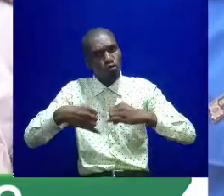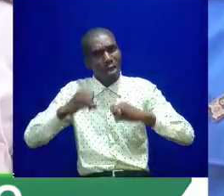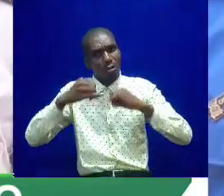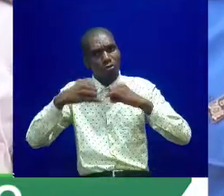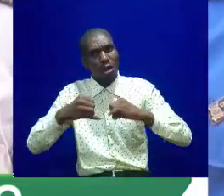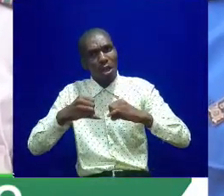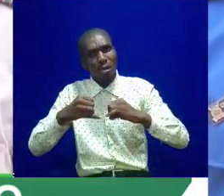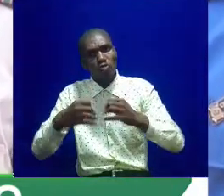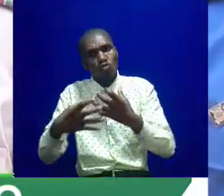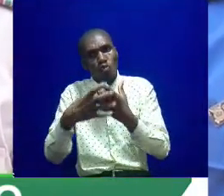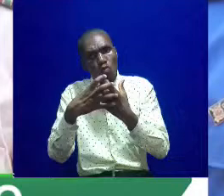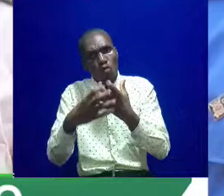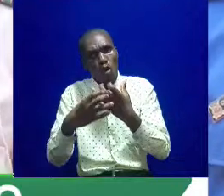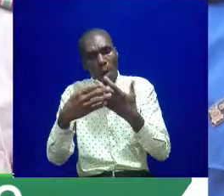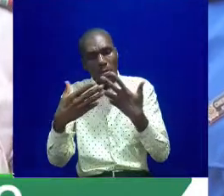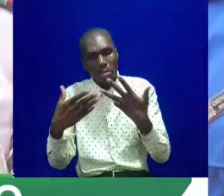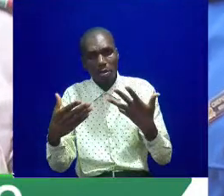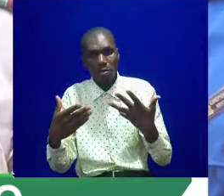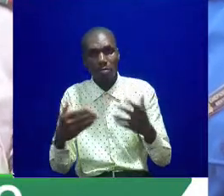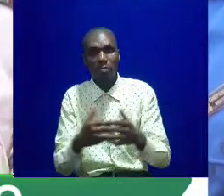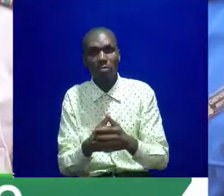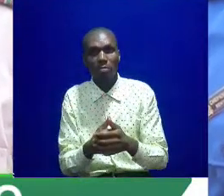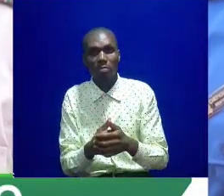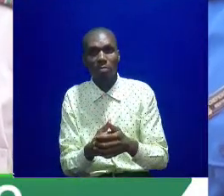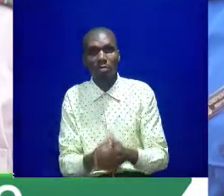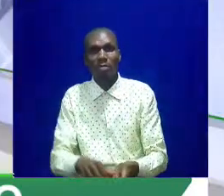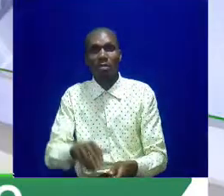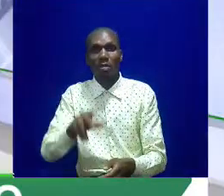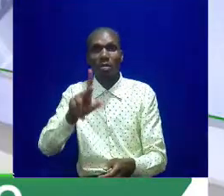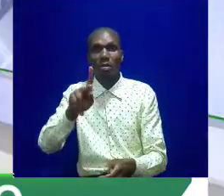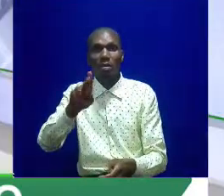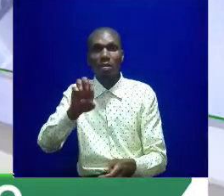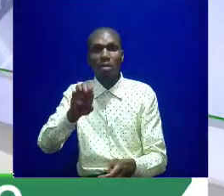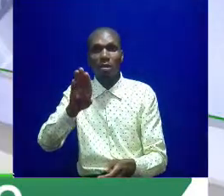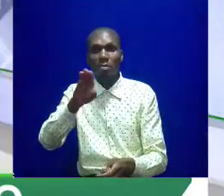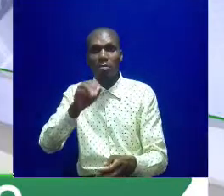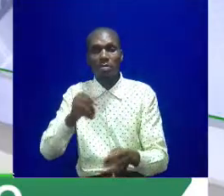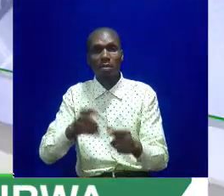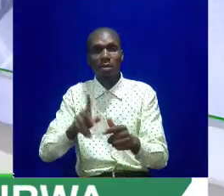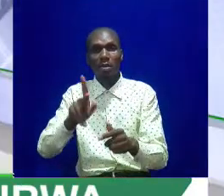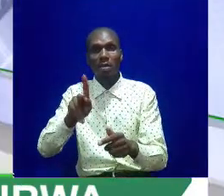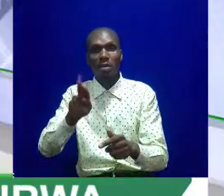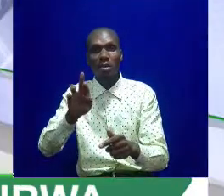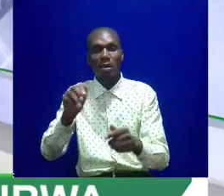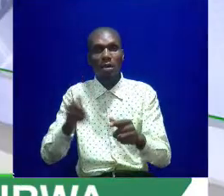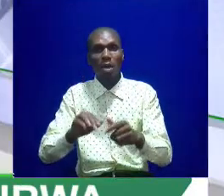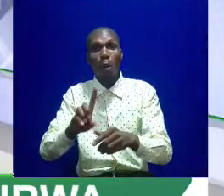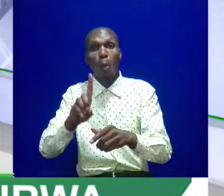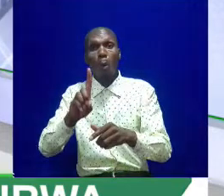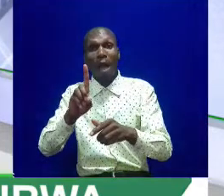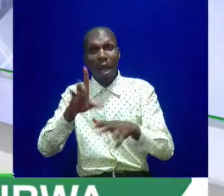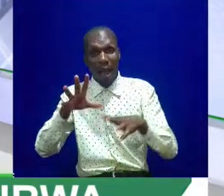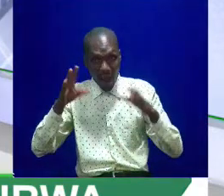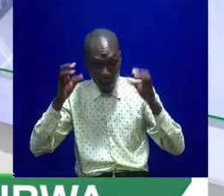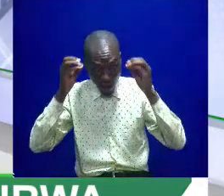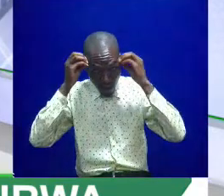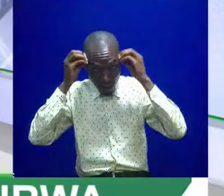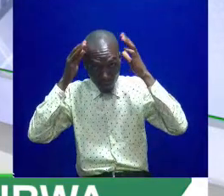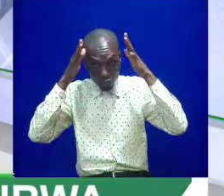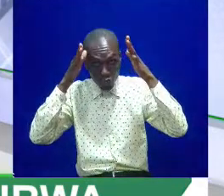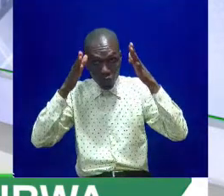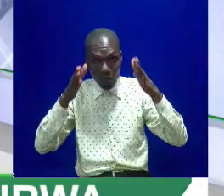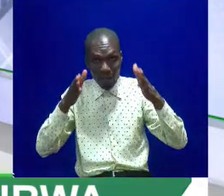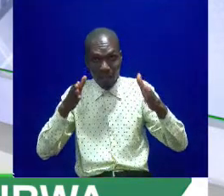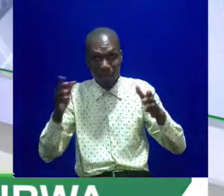zile stamps za KEBS na KRA. Humoro kiwoyo mo asereta siprin